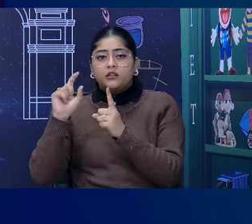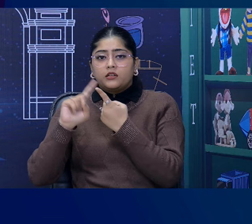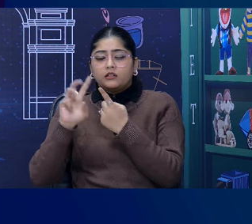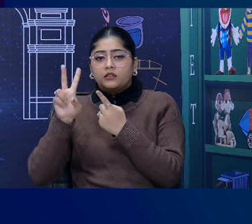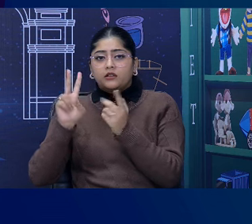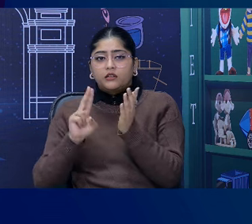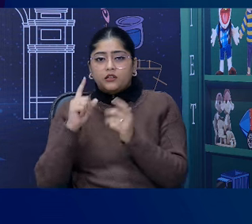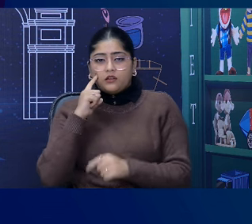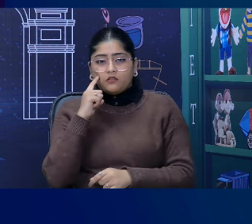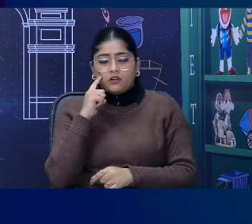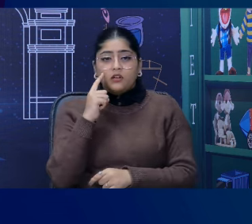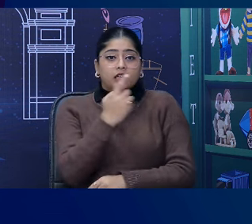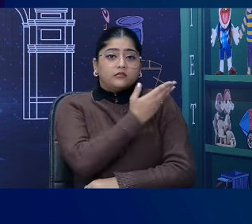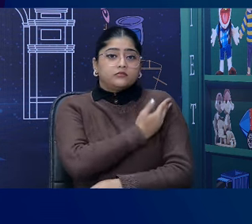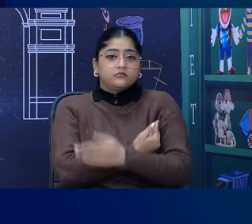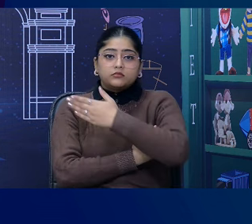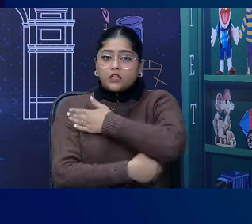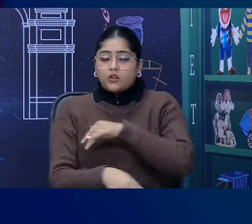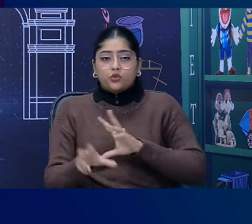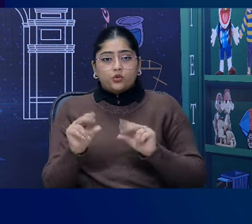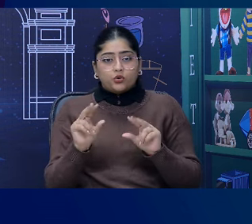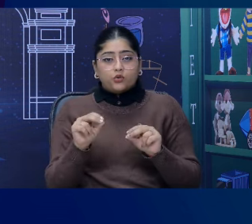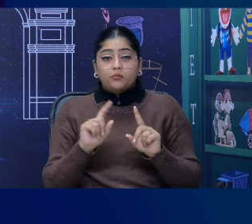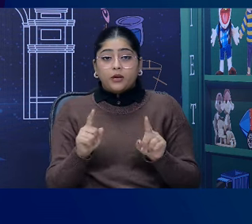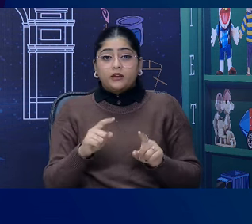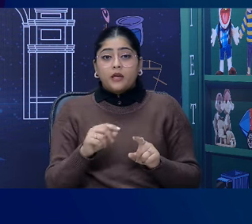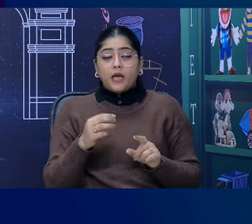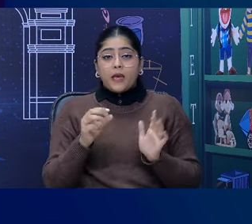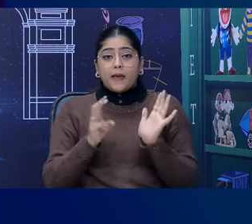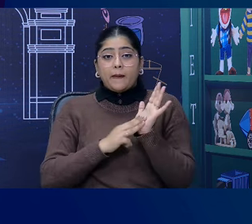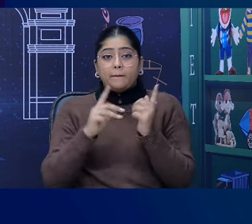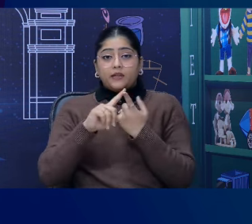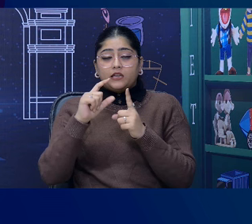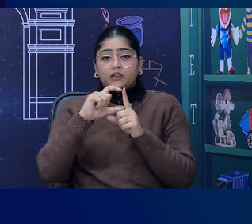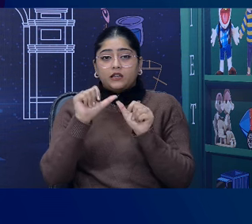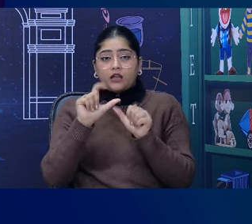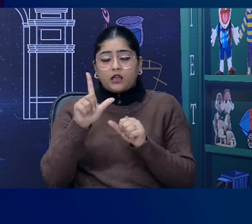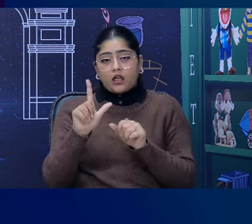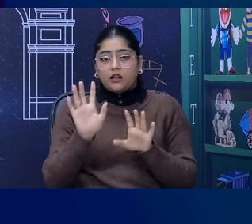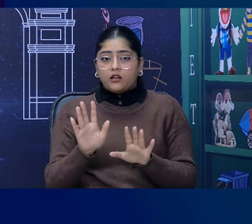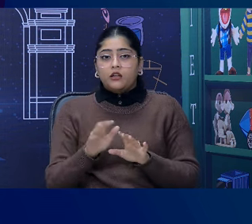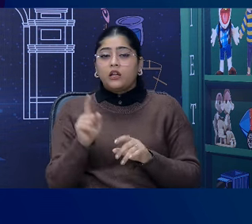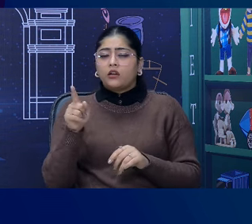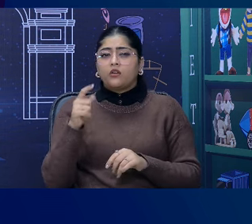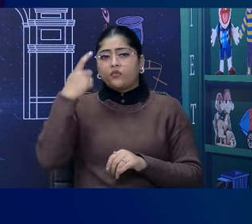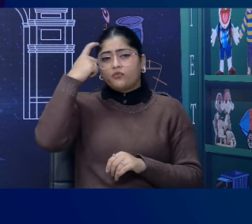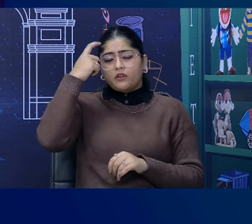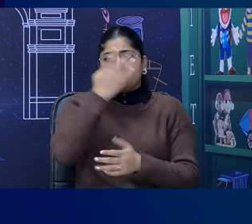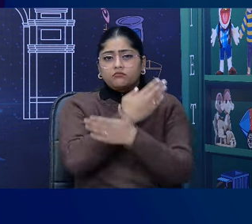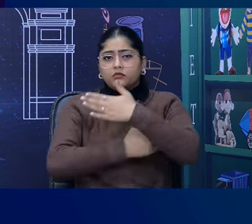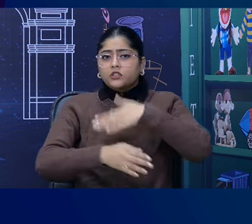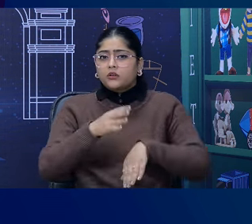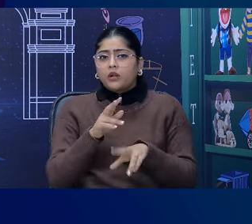हैंड्स नहीं है शी इज वन मेडल्स वो क्या है रिफ्रेमिंग ऑफ थॉट्स है इंस्टेड ऑफ थिंकिंग कि मैं डिसेबल्ड हूं शी इज वन मेडल्स फॉर द